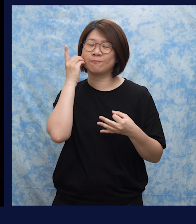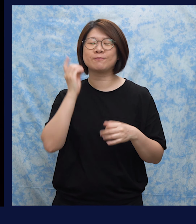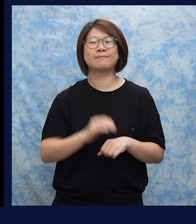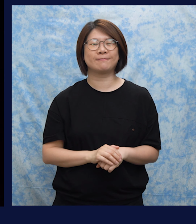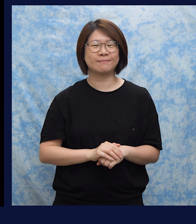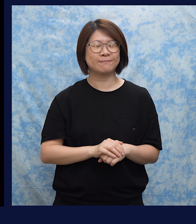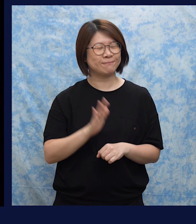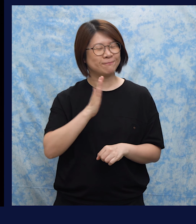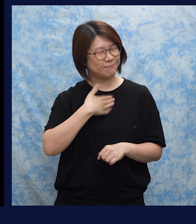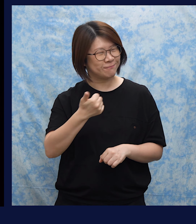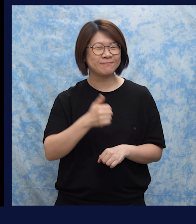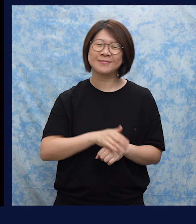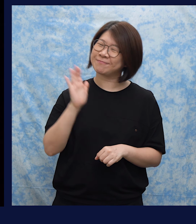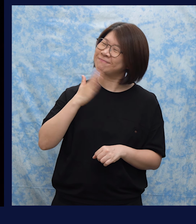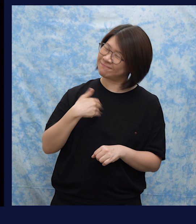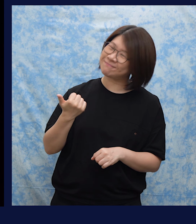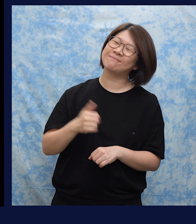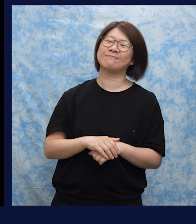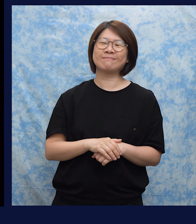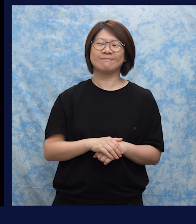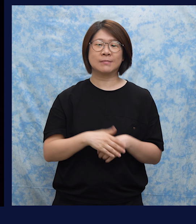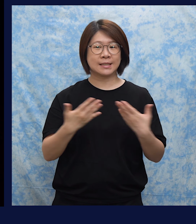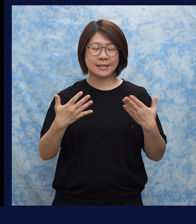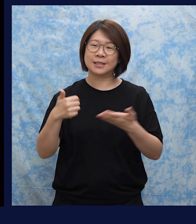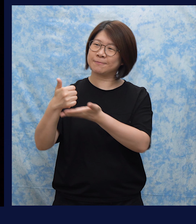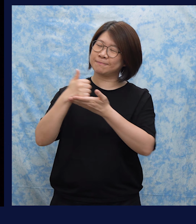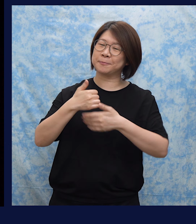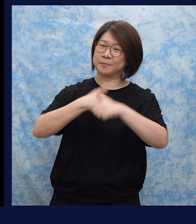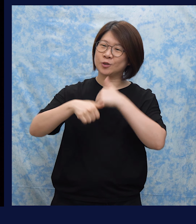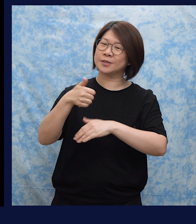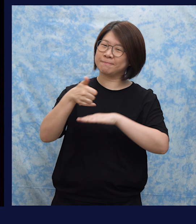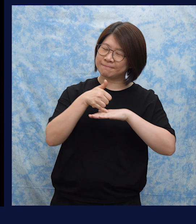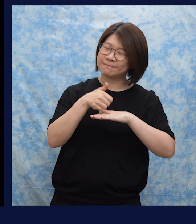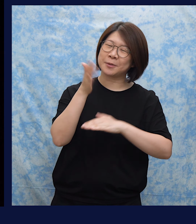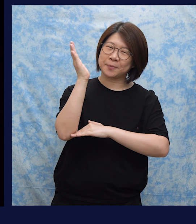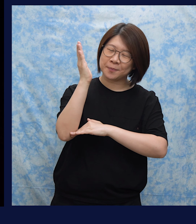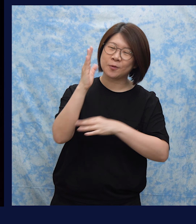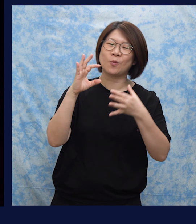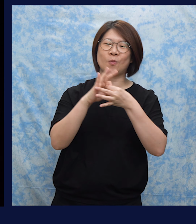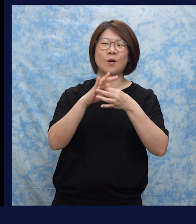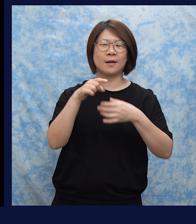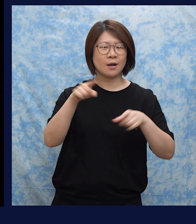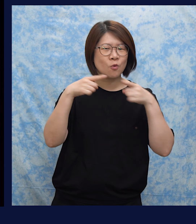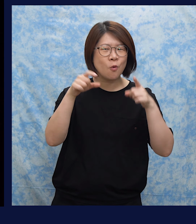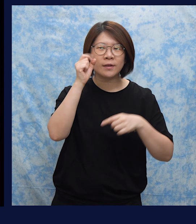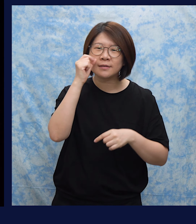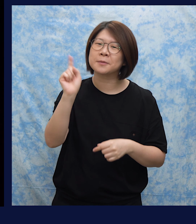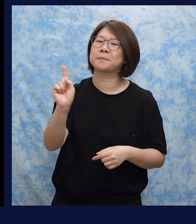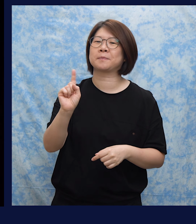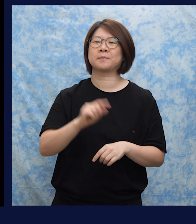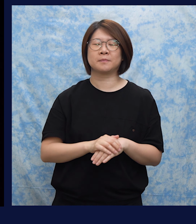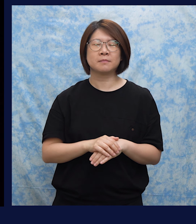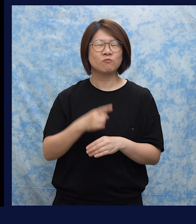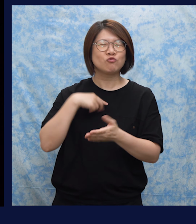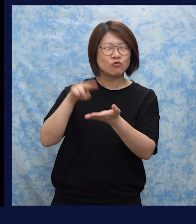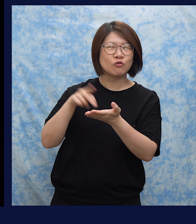好 ，Kelvin 你好。 你好啊，你好啊。今次咧就由表演台请你过嚟啦，其实都可以大家讲一讲就系呢一套作品嘅一啲特色，因